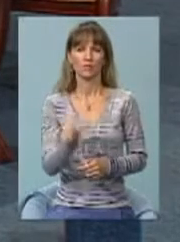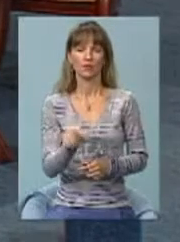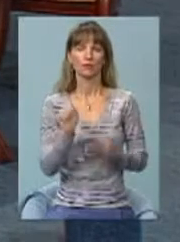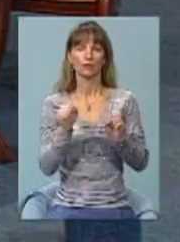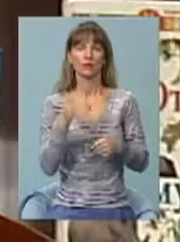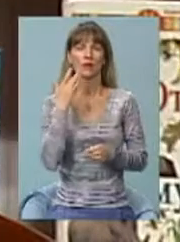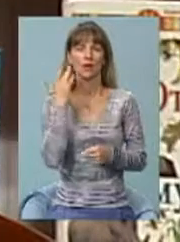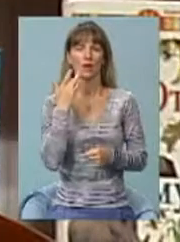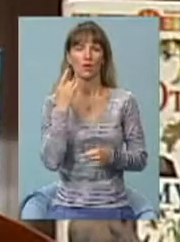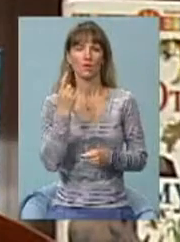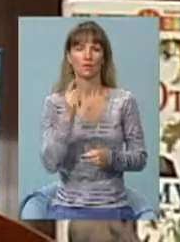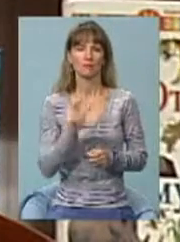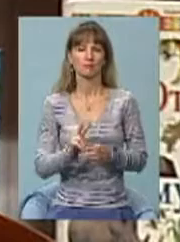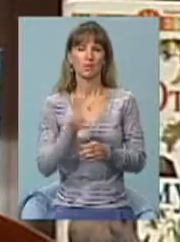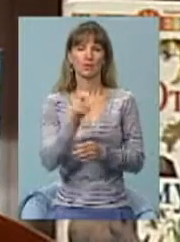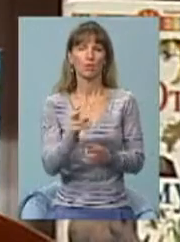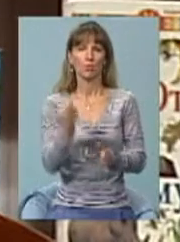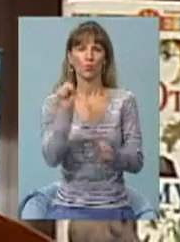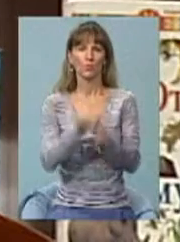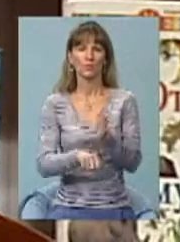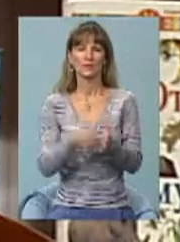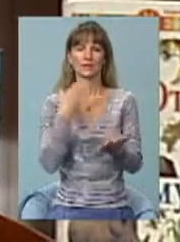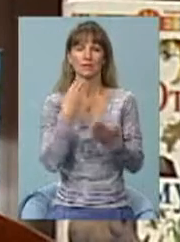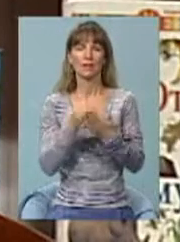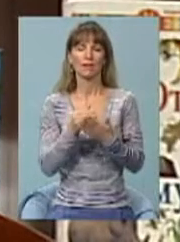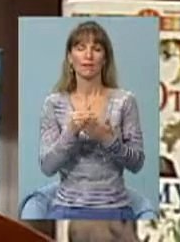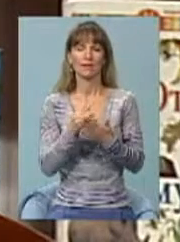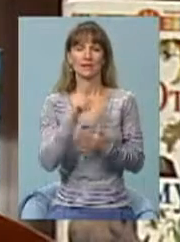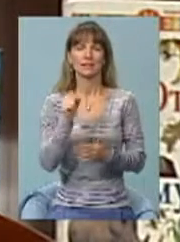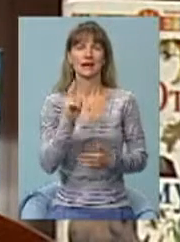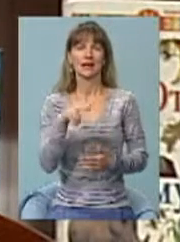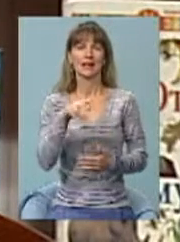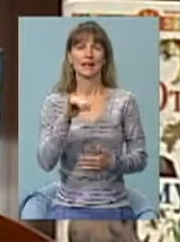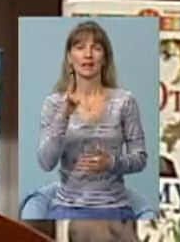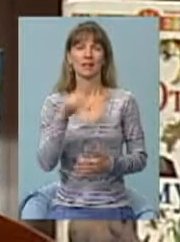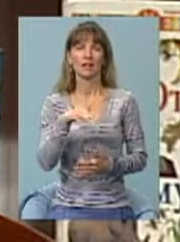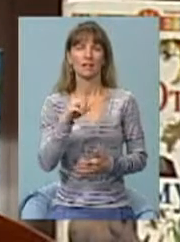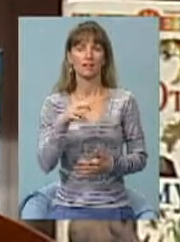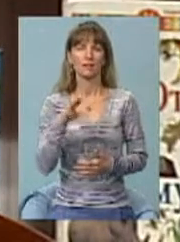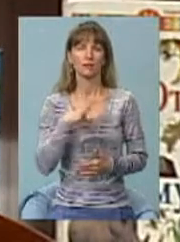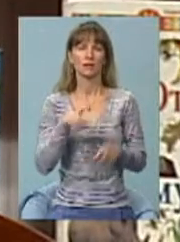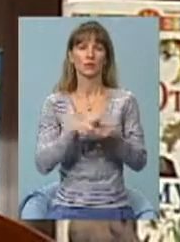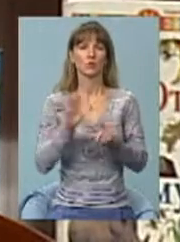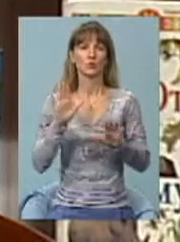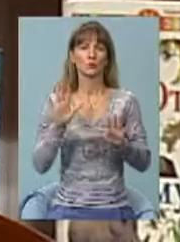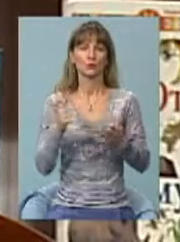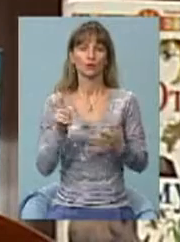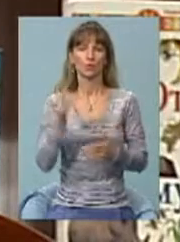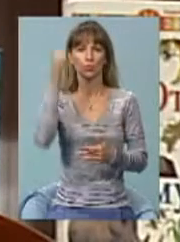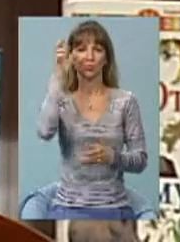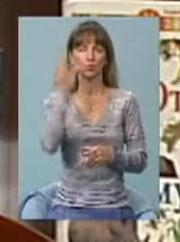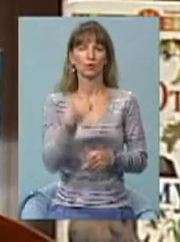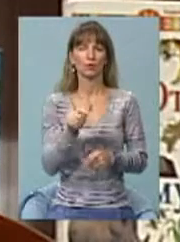плевком убить своего заклинателя. Были такие случаи, что ученые проводили, они наблюдали